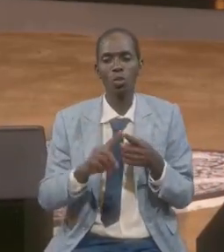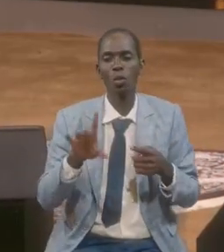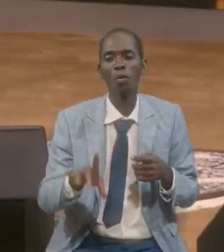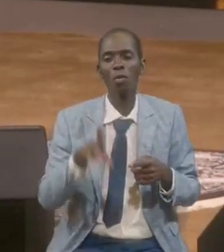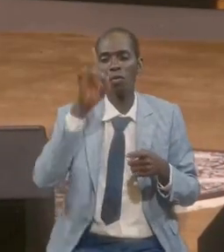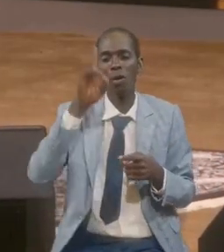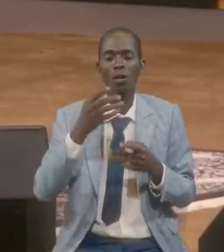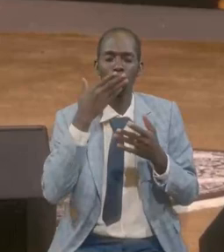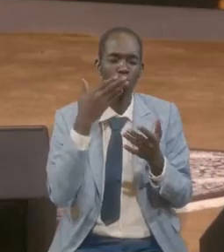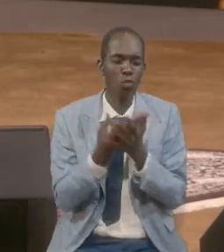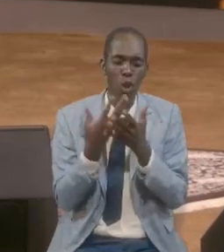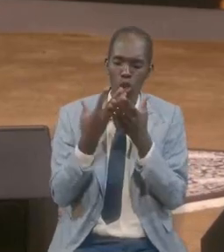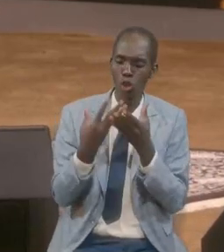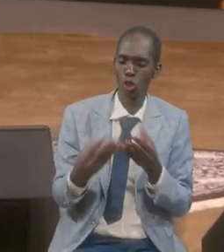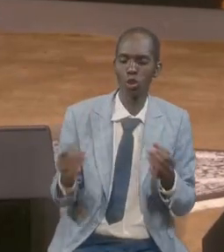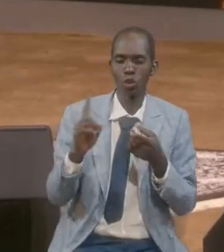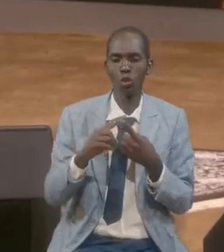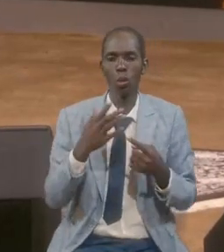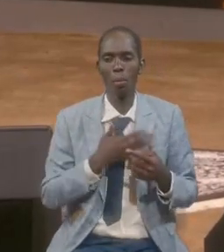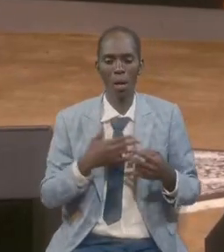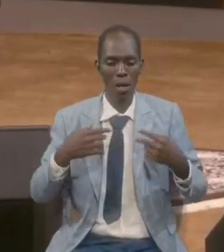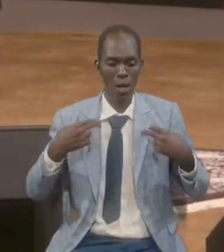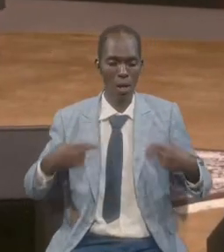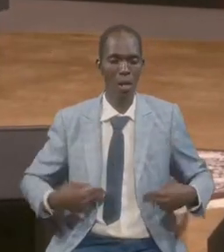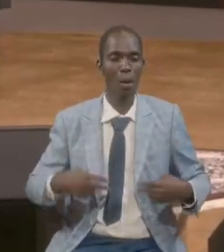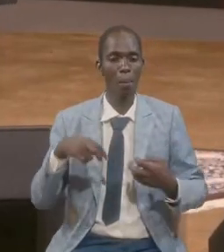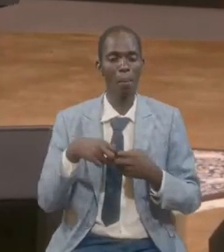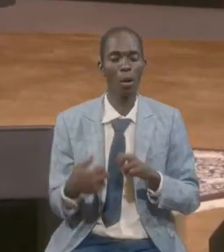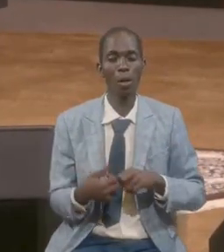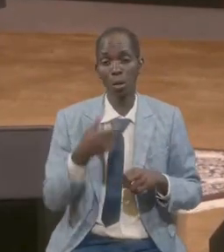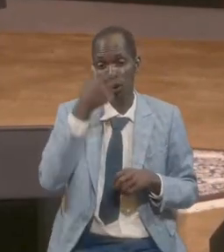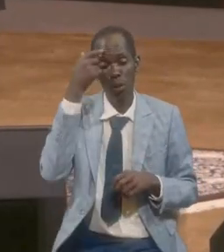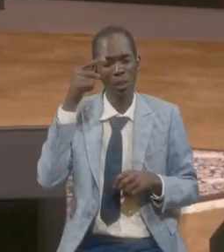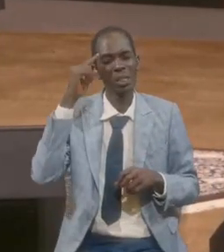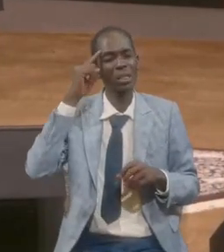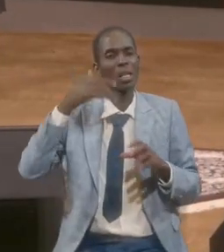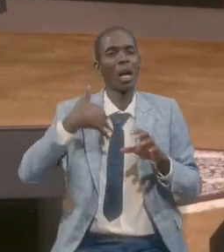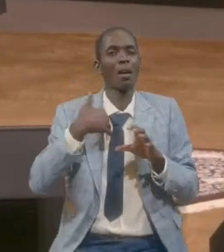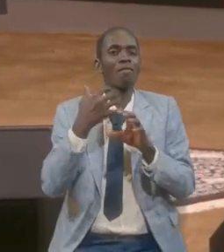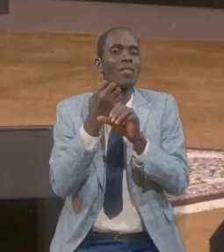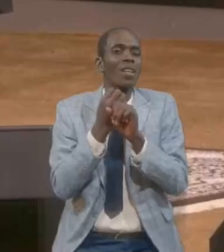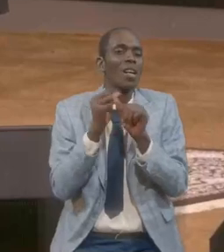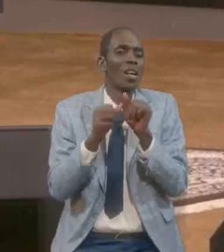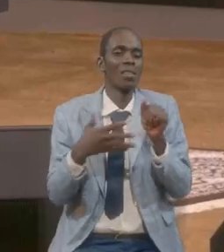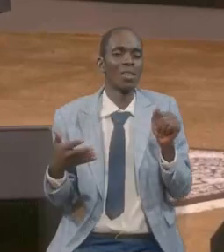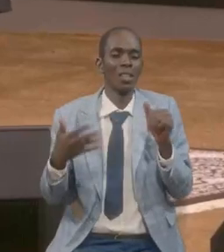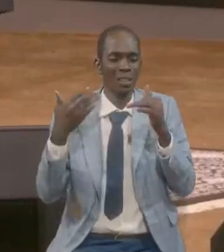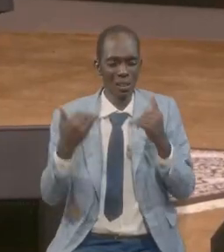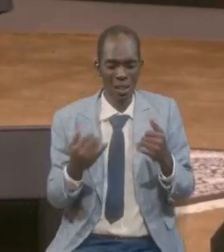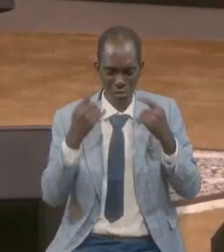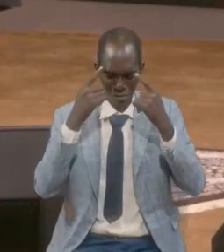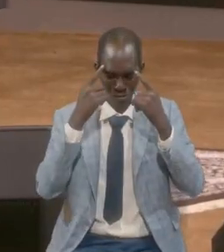solution moderne pour mon problème de santé. Parce qu'il croit avoir tout. Il dit,